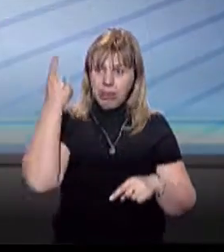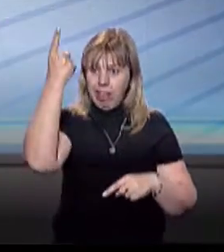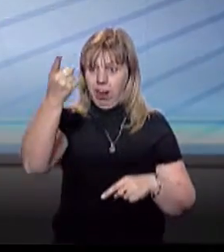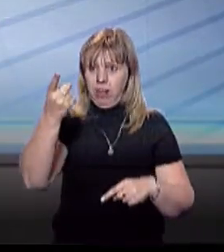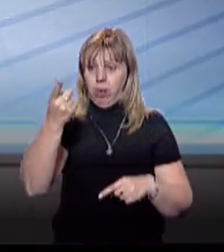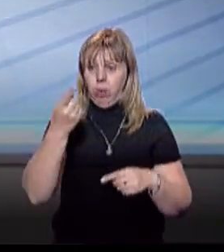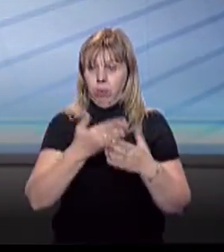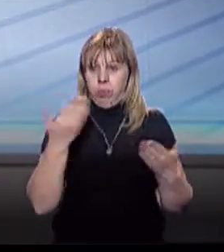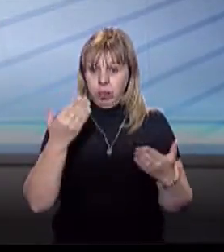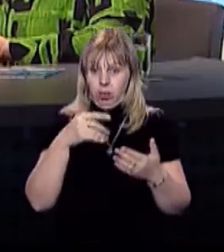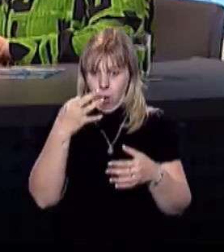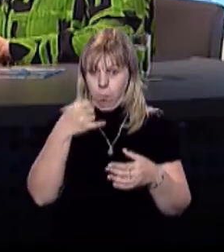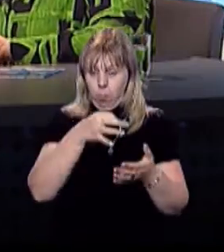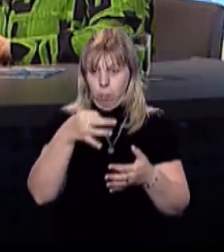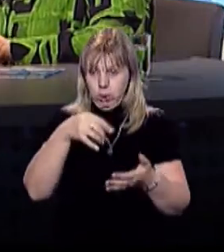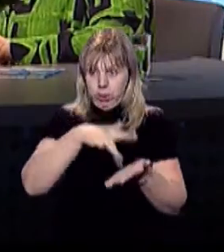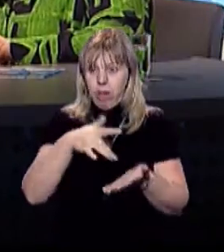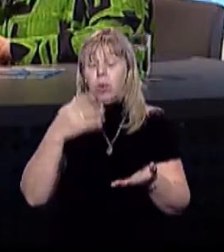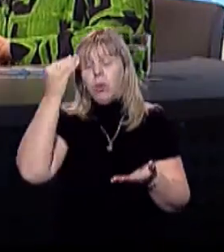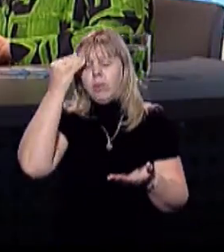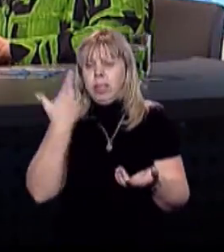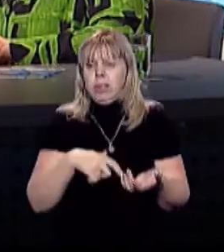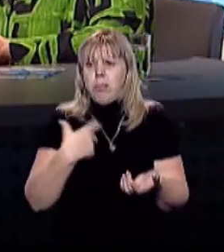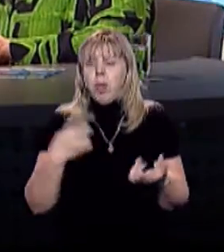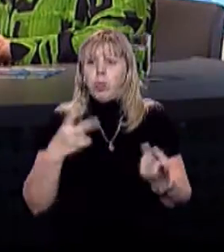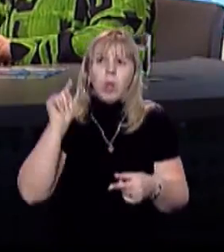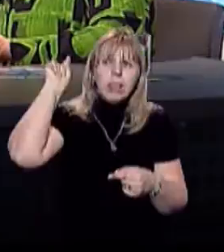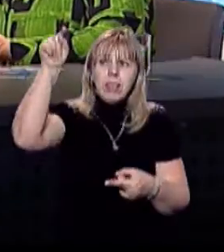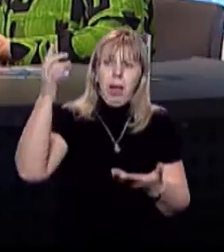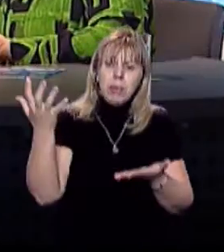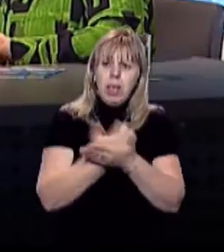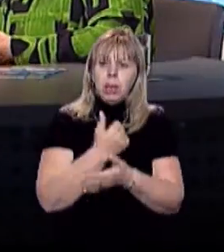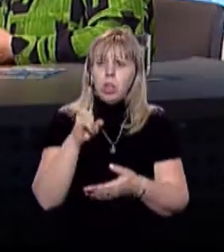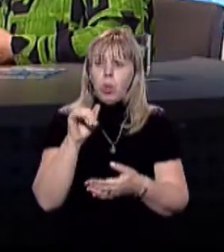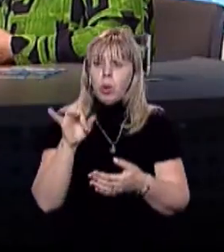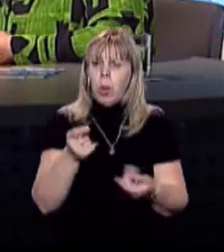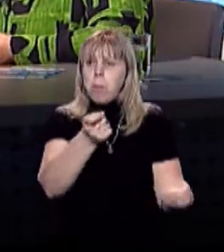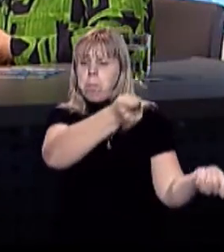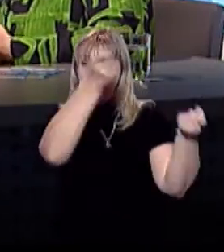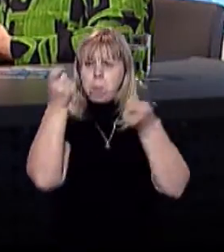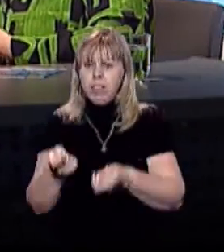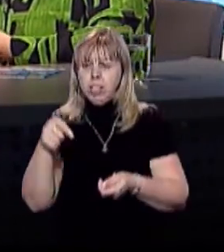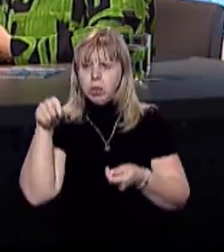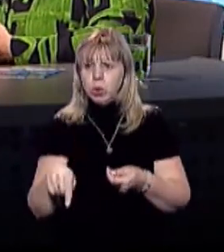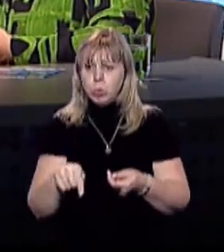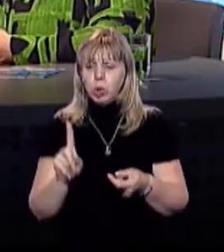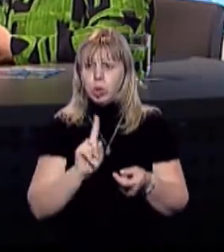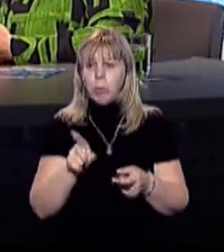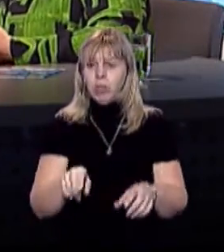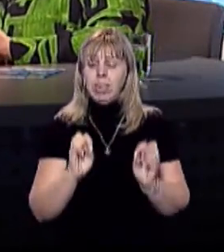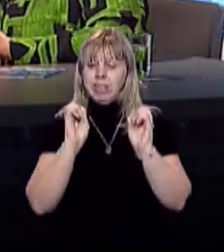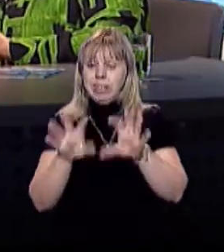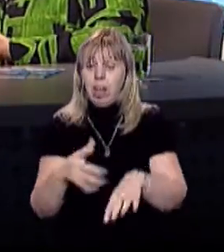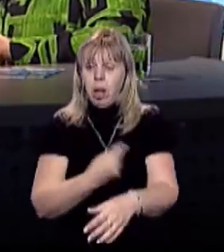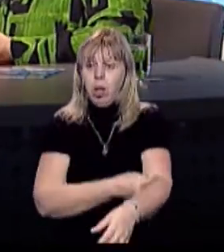так. обласного центру? Ну, уявіть собі, що треба там знайти донорів і привезти тих донорів сюди, щоб у нас здали